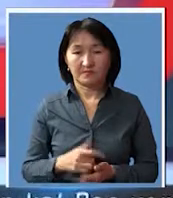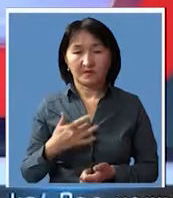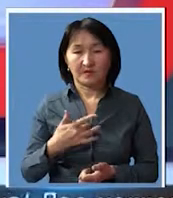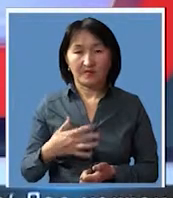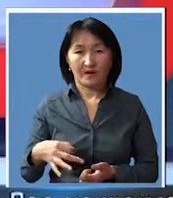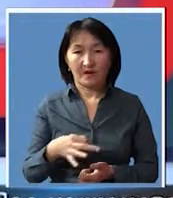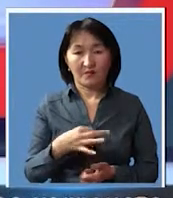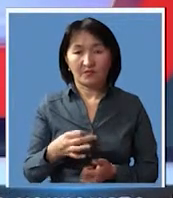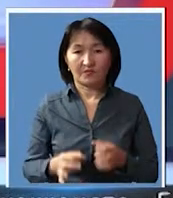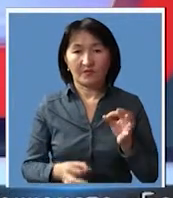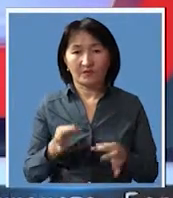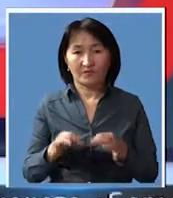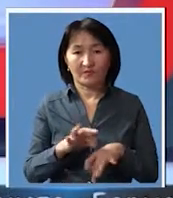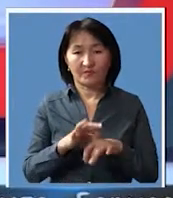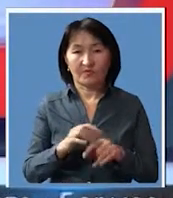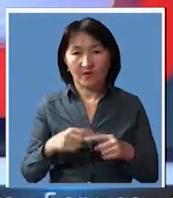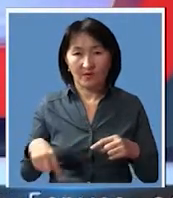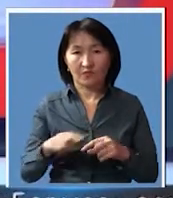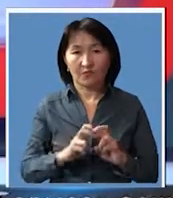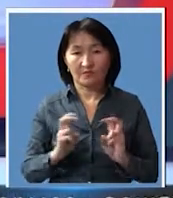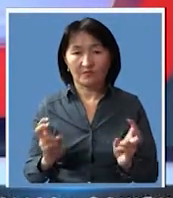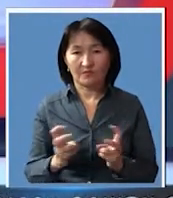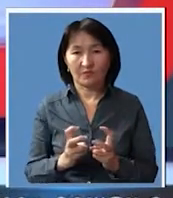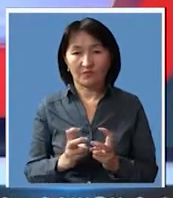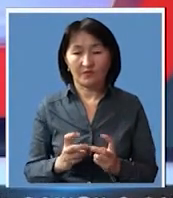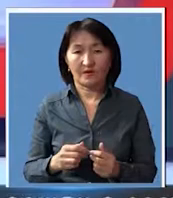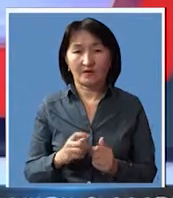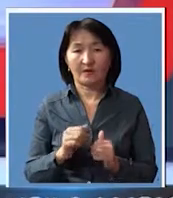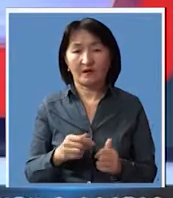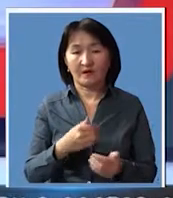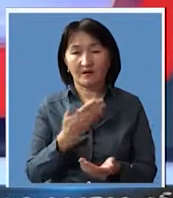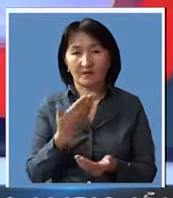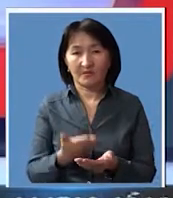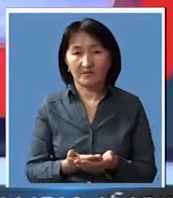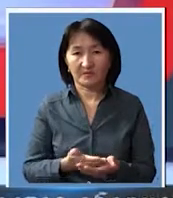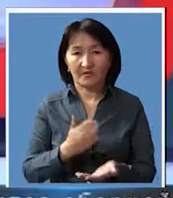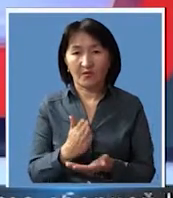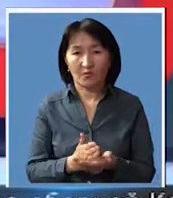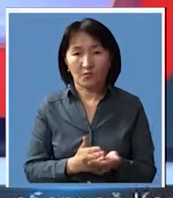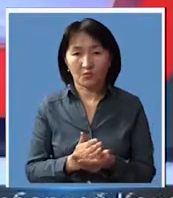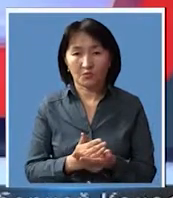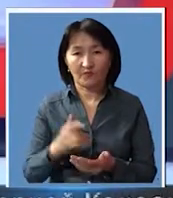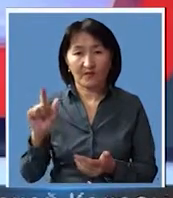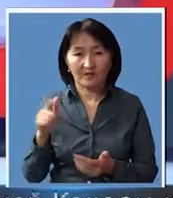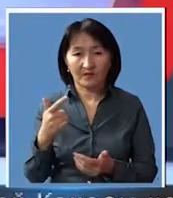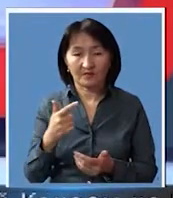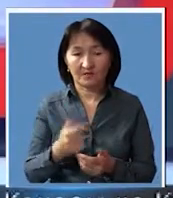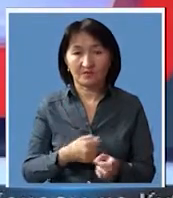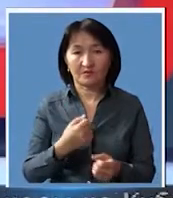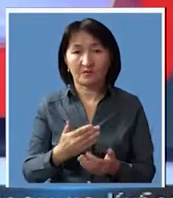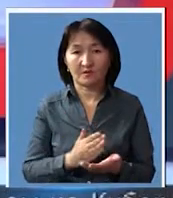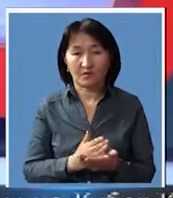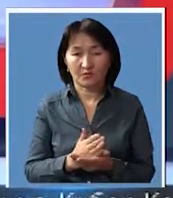В Жамбылском областном суде прошел круглый стол на тему усовершенствования представительских услуг в гражданском административном